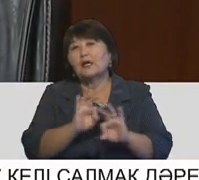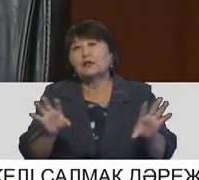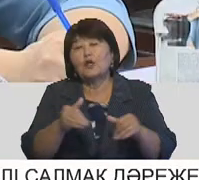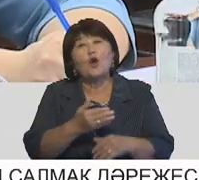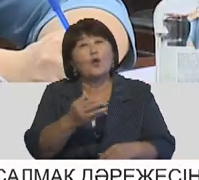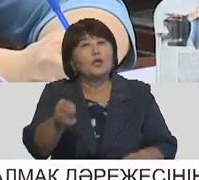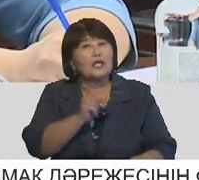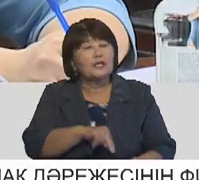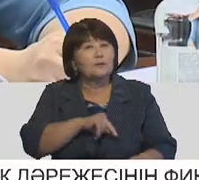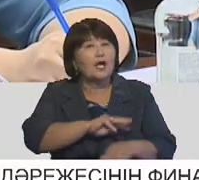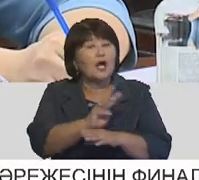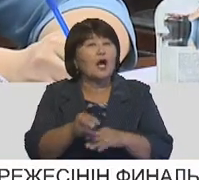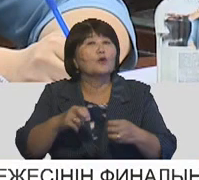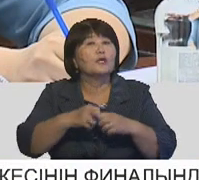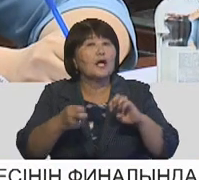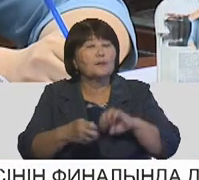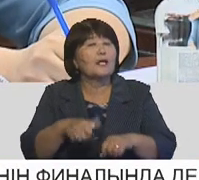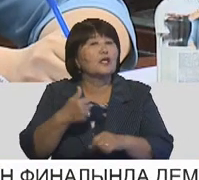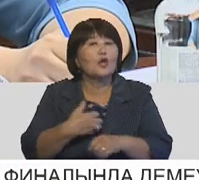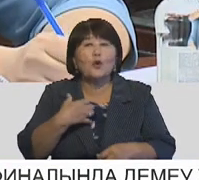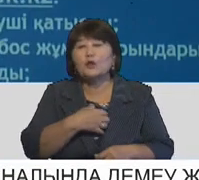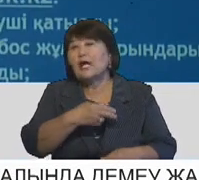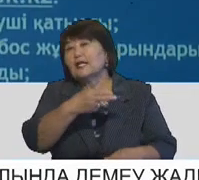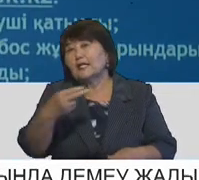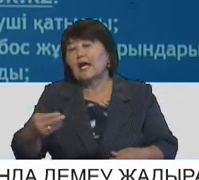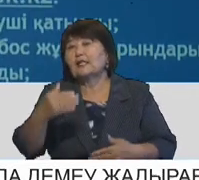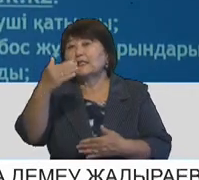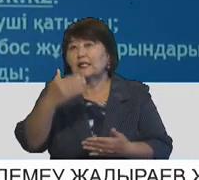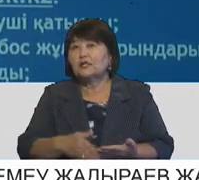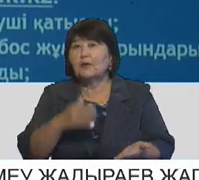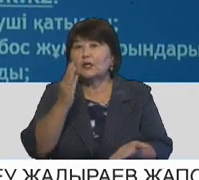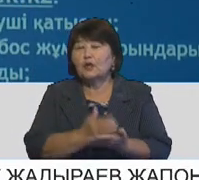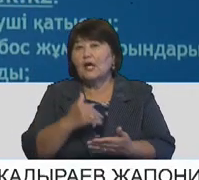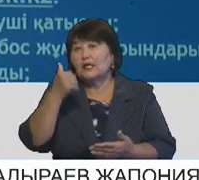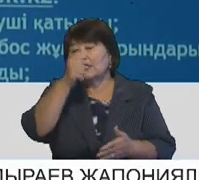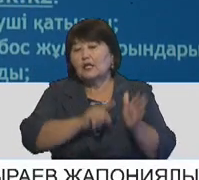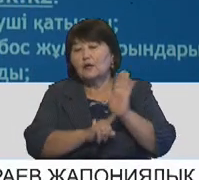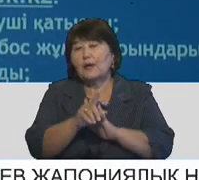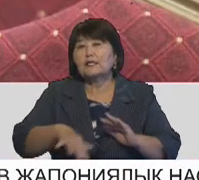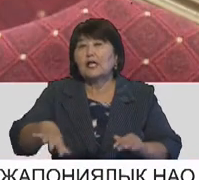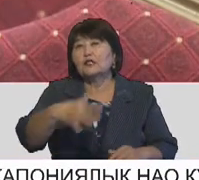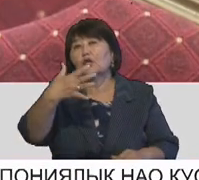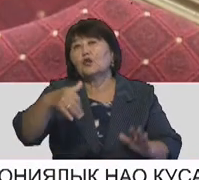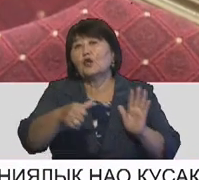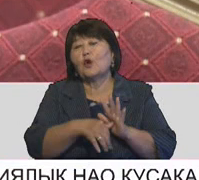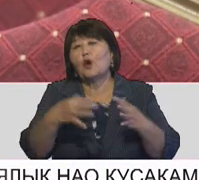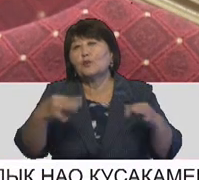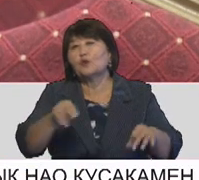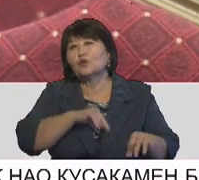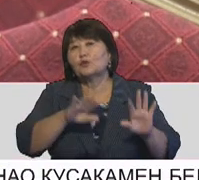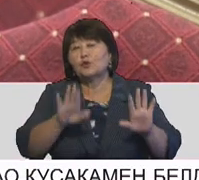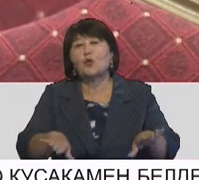Оларды еңбекпен қамту мәселесі де ең өзекті тақырыптар тізбесінде тұр. Жыл басталғалы аймақта 56 бос жұмыс